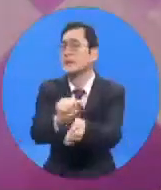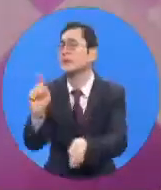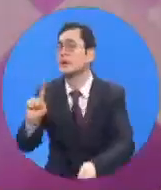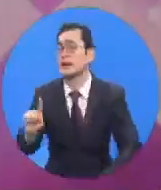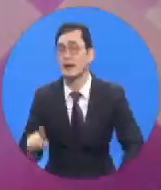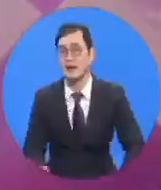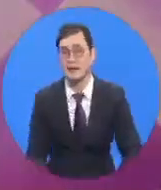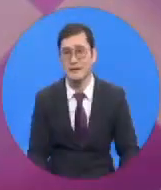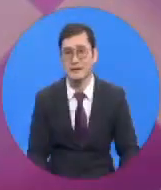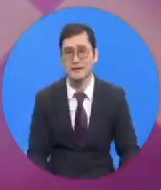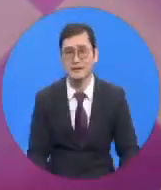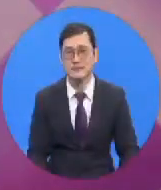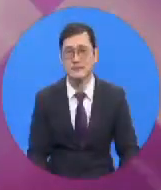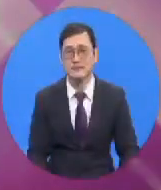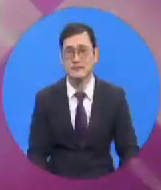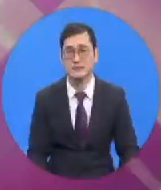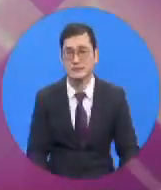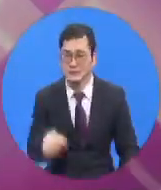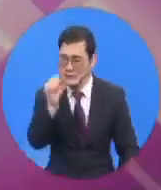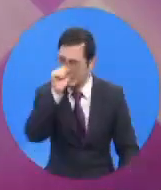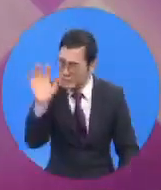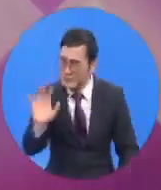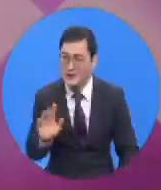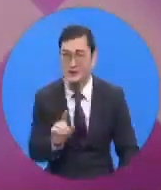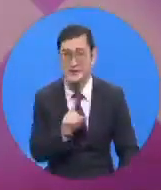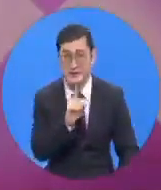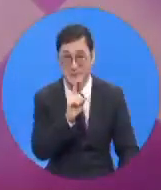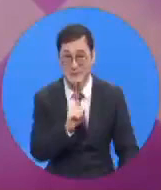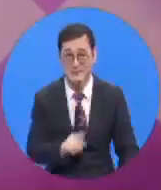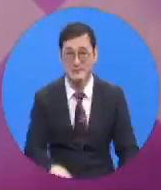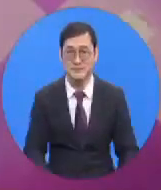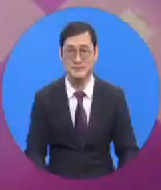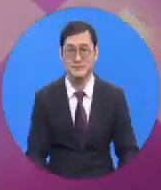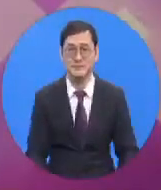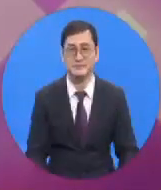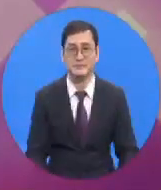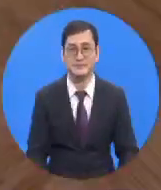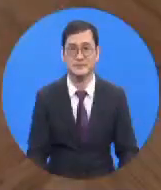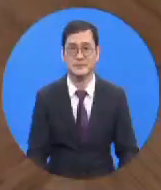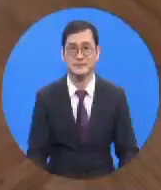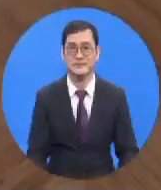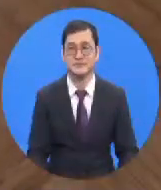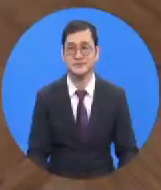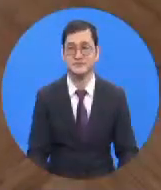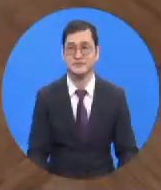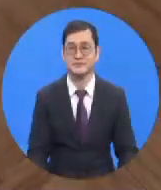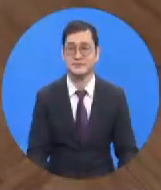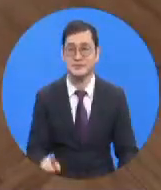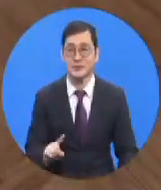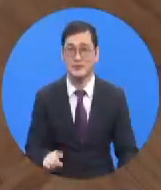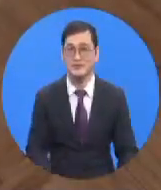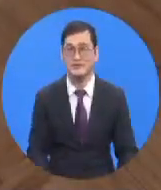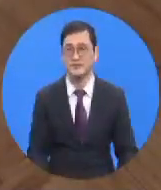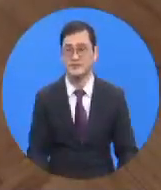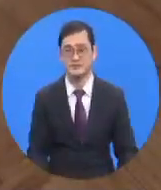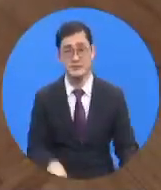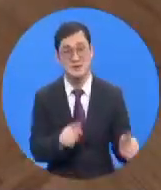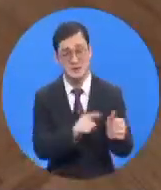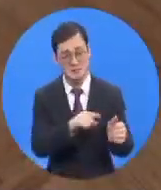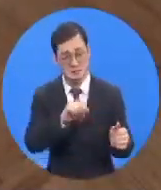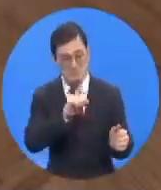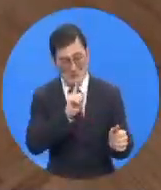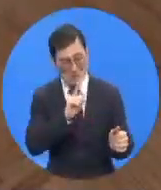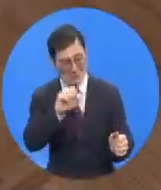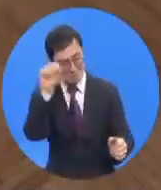그런 점에서 혼선을 줄 수 있다. 지금 이렇게 지적하고 있어요. 박정하 대변인 어떻게 보십니까? 글쎄, 난 저는 김종민 최고위원이 갑자기 저런 얘기를 한지도